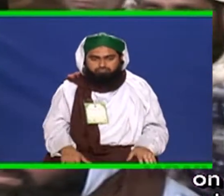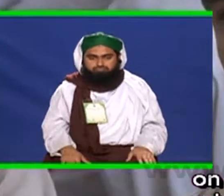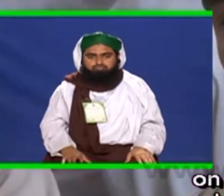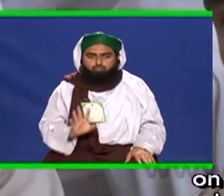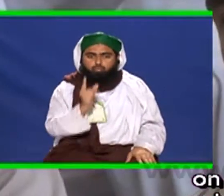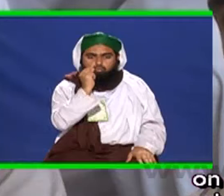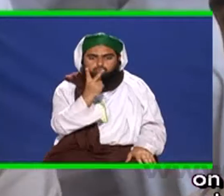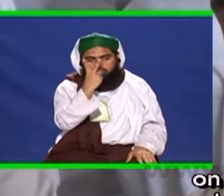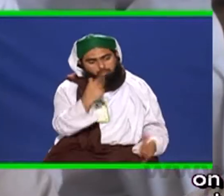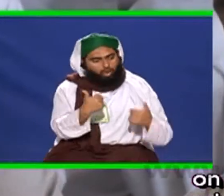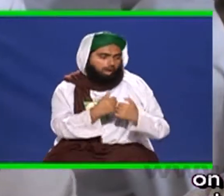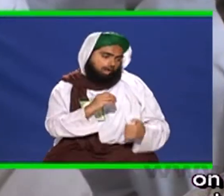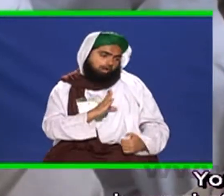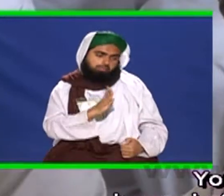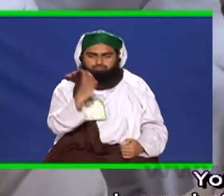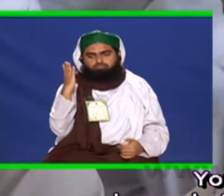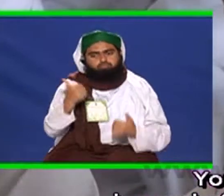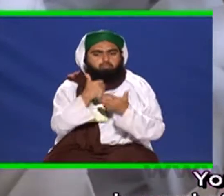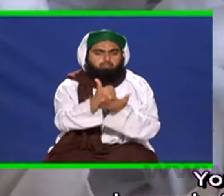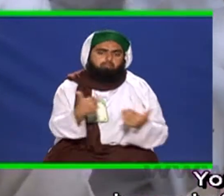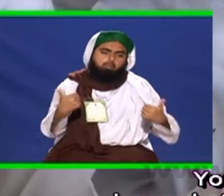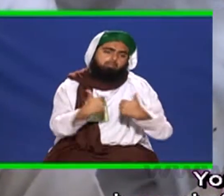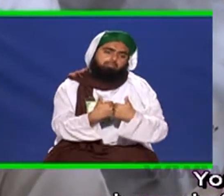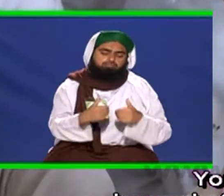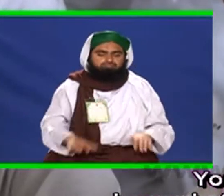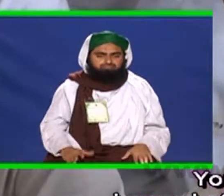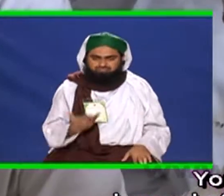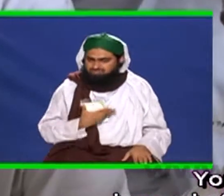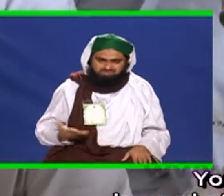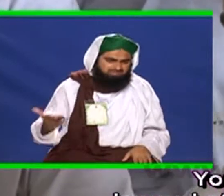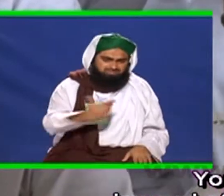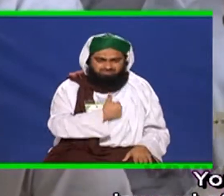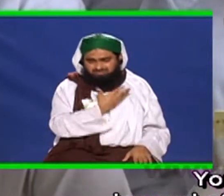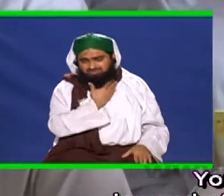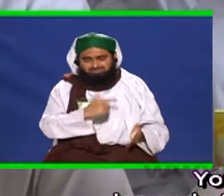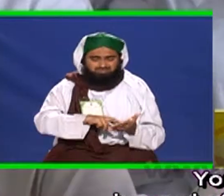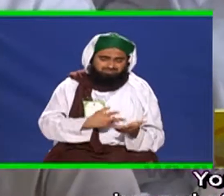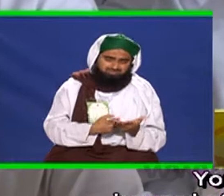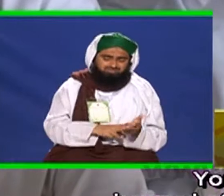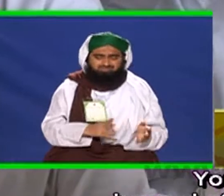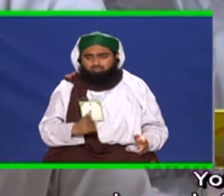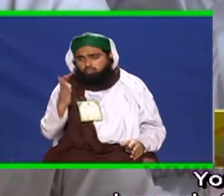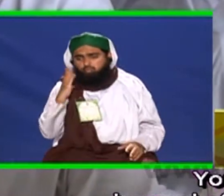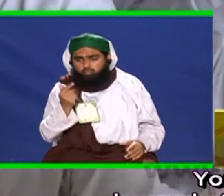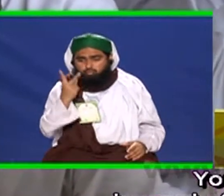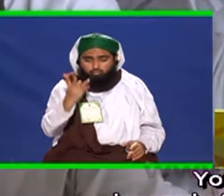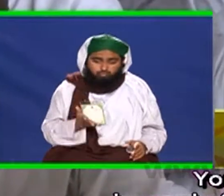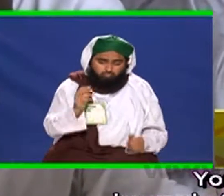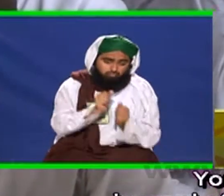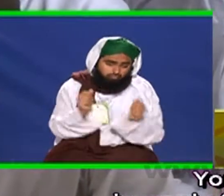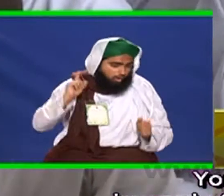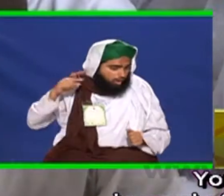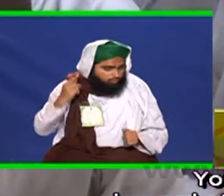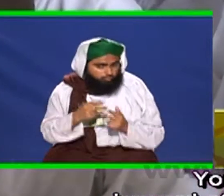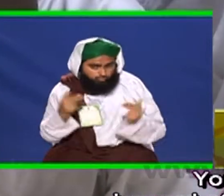اس سے کہ جو ایسا عمل کرے۔ یہ آپ سنتے رہتے ہیں کہ صاحب اتنے غلام آزاد کرنے کا ثواب، اتنے غلام آزاد کرنے